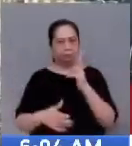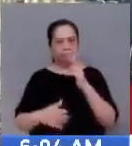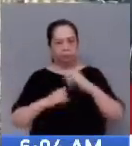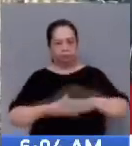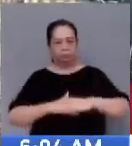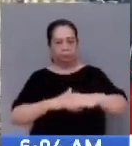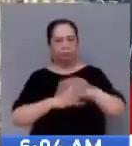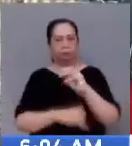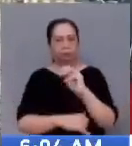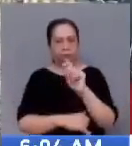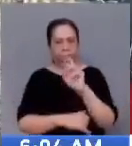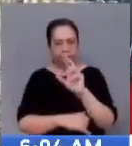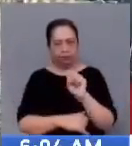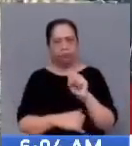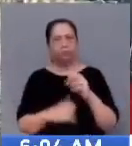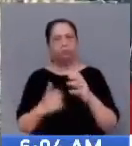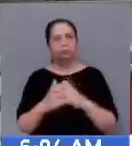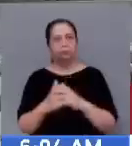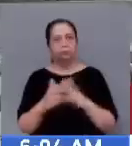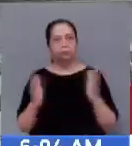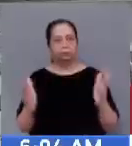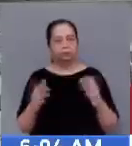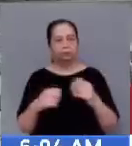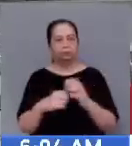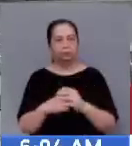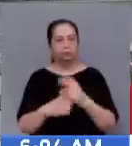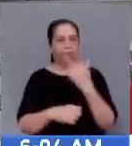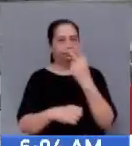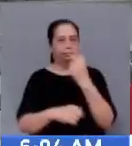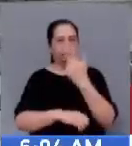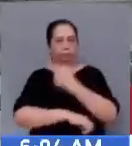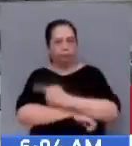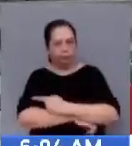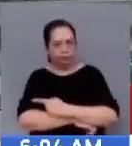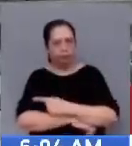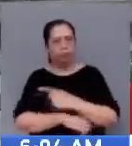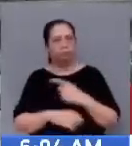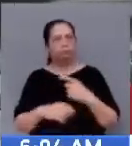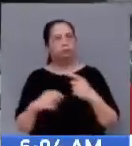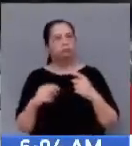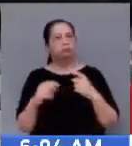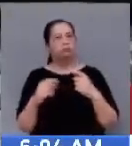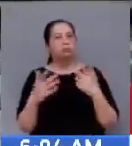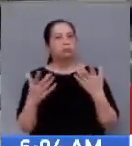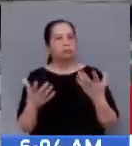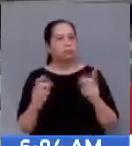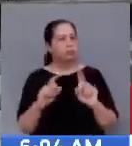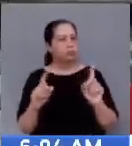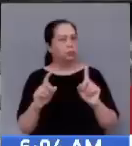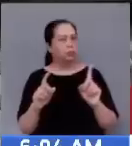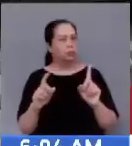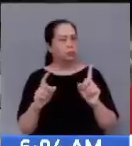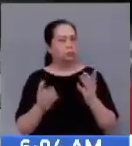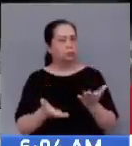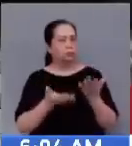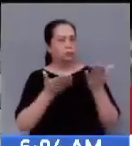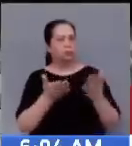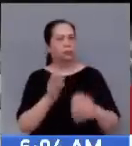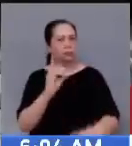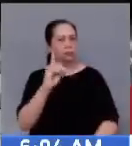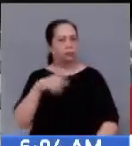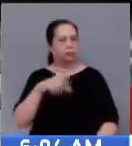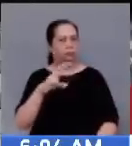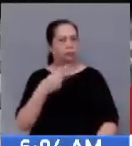to girder, pier to pier. With 30 days, Engineer Santos, ano po ang naging rekomendasyon ng DPWH sa